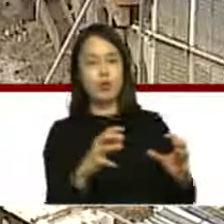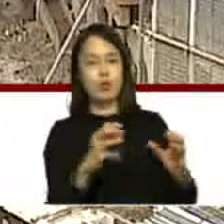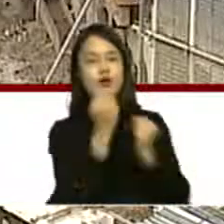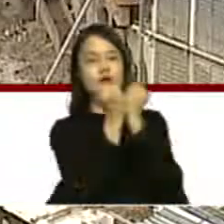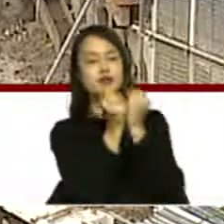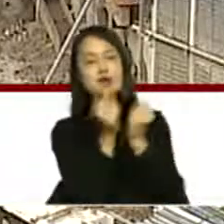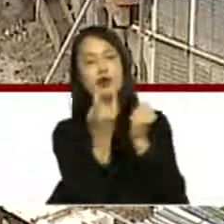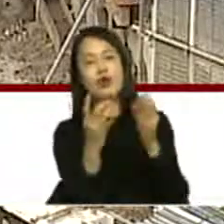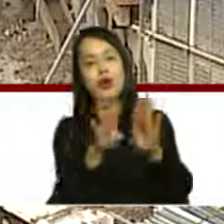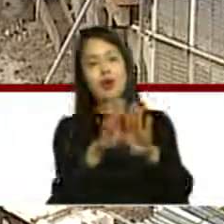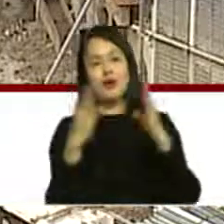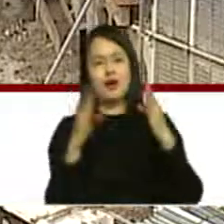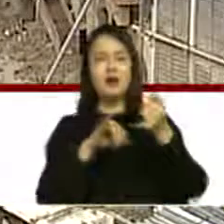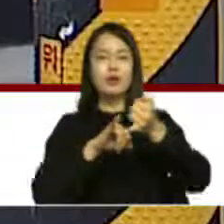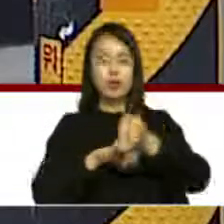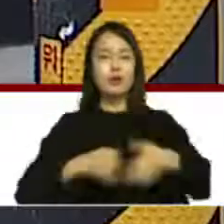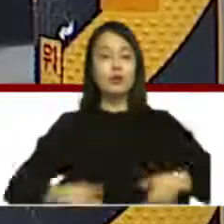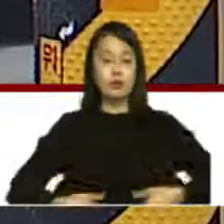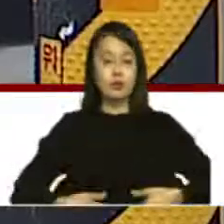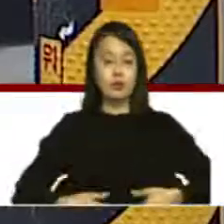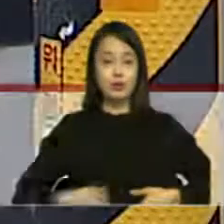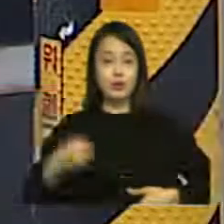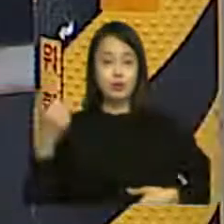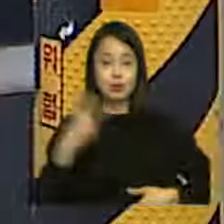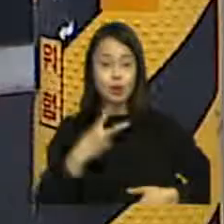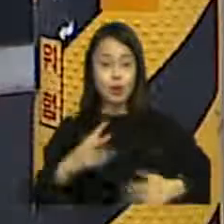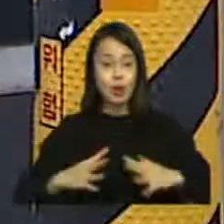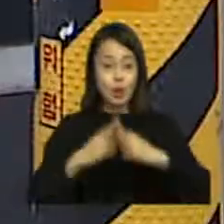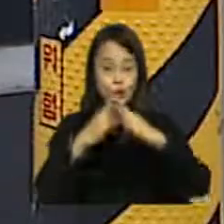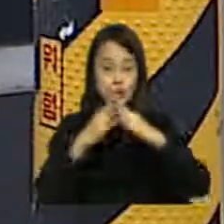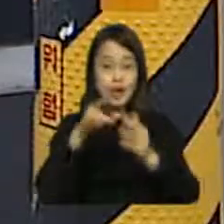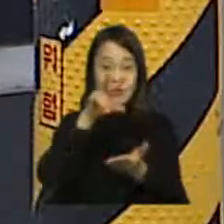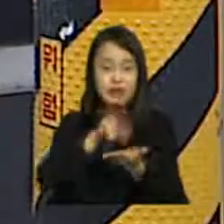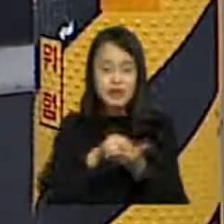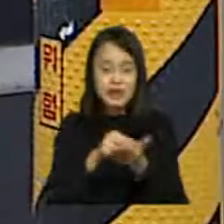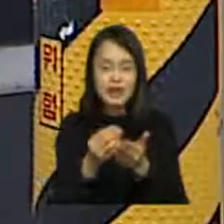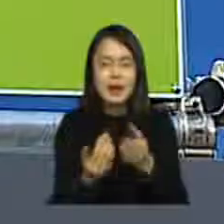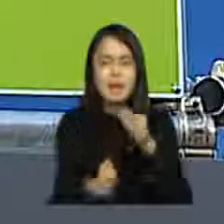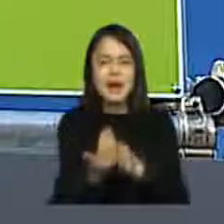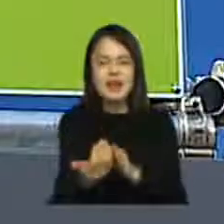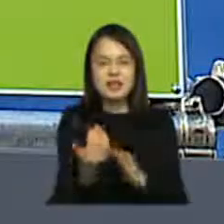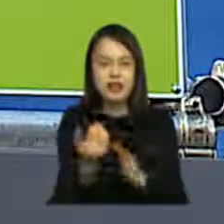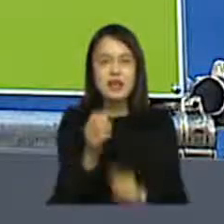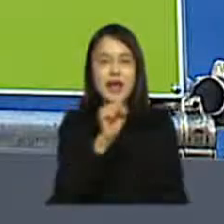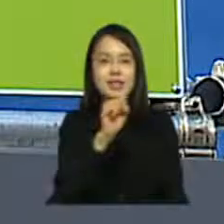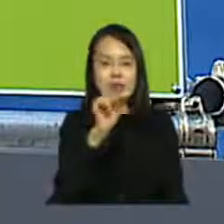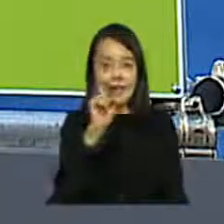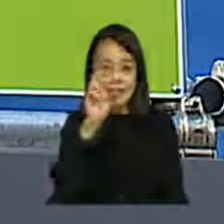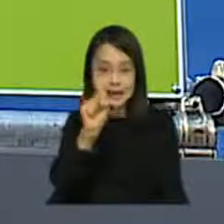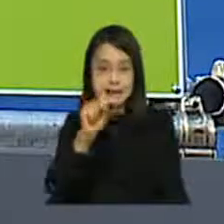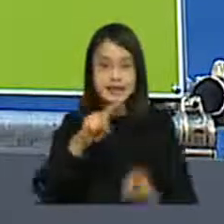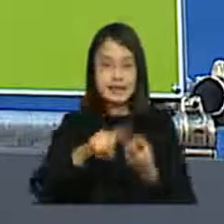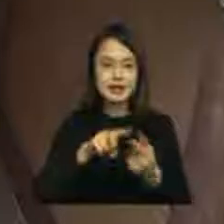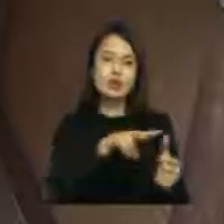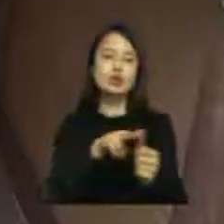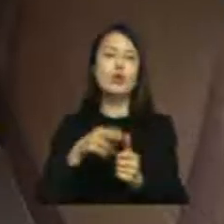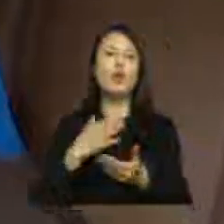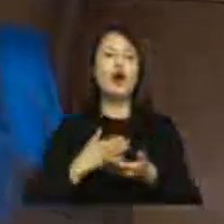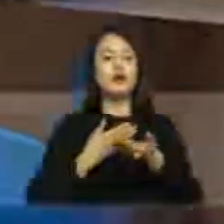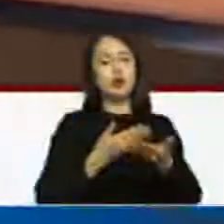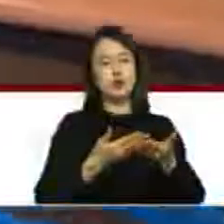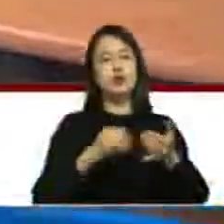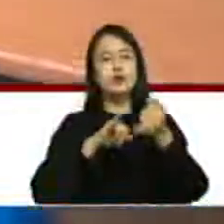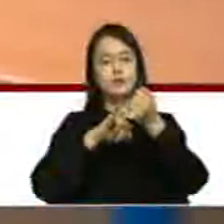주민에게는 sns 등을 통해 안내됩니다 또 현장 민원실 설치가 의무화 돼 준공 때까지 04